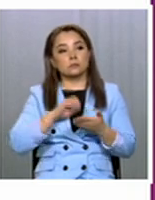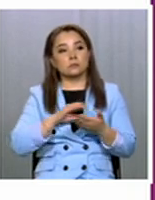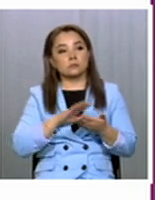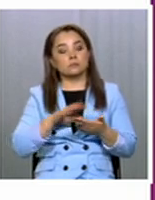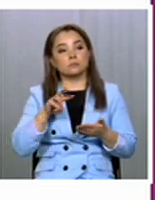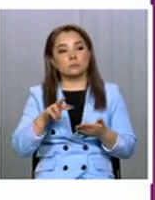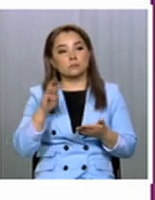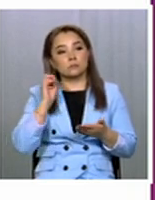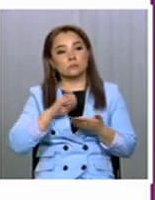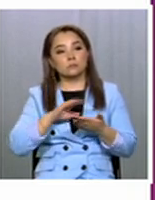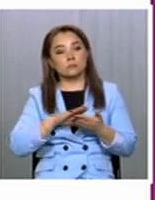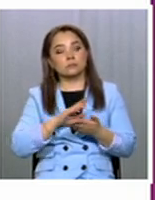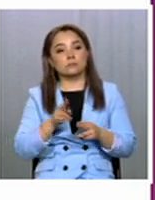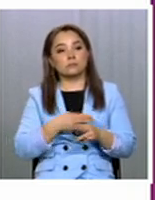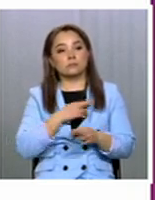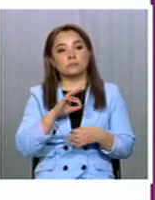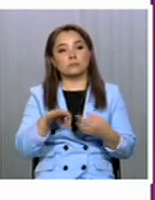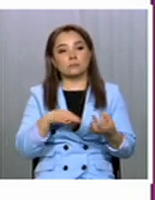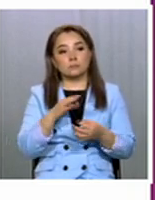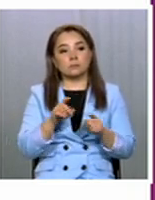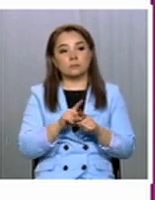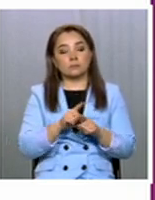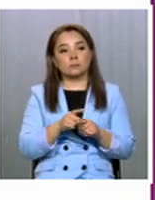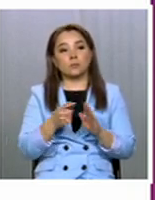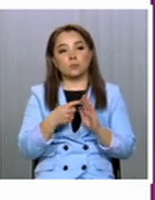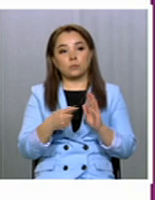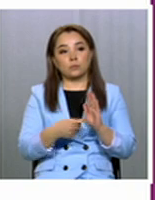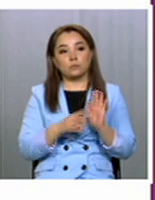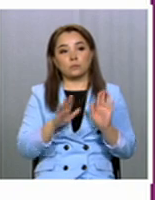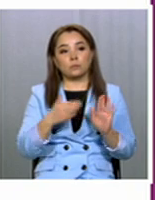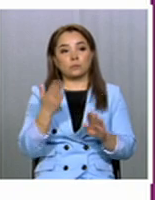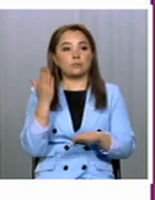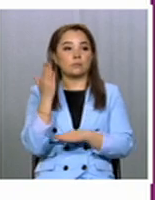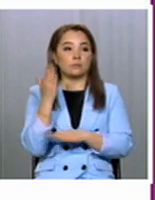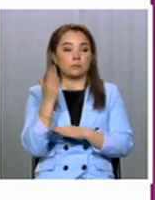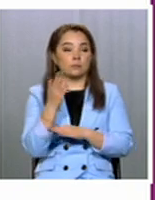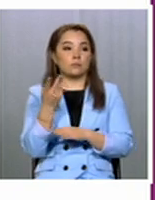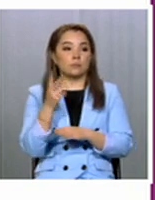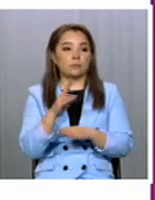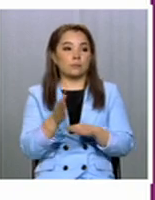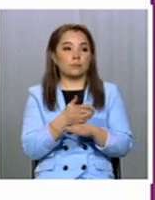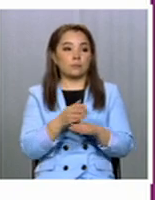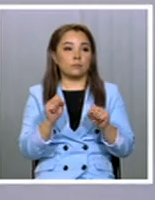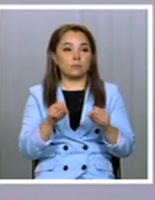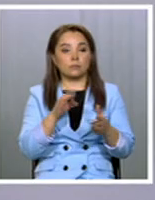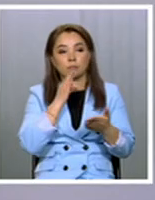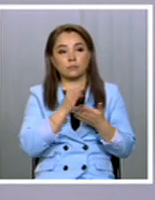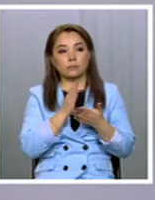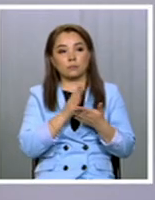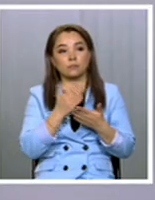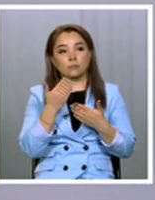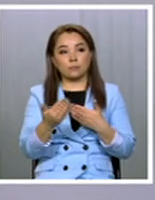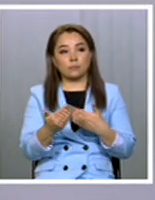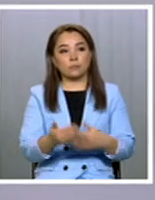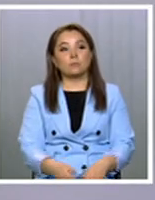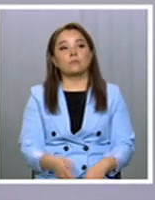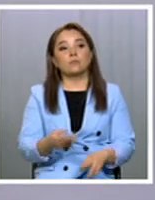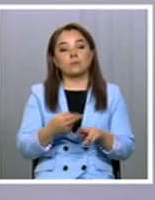санына қалдықсыз бөлінсе ғана ағашты тең бөліктерге бөлуге болады деп айтамыз. Яғни